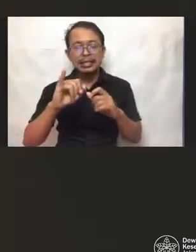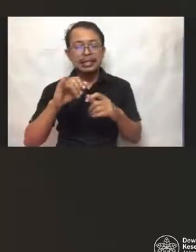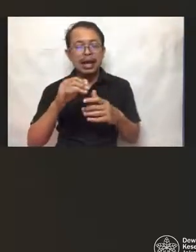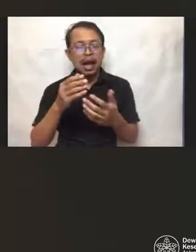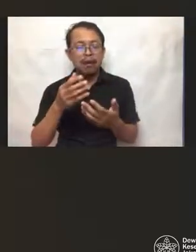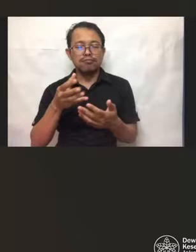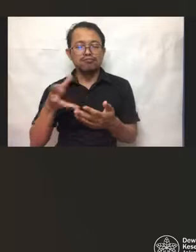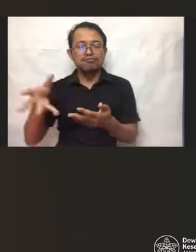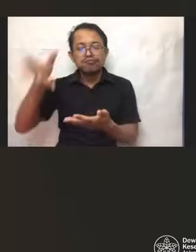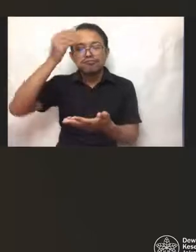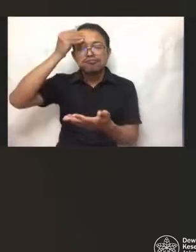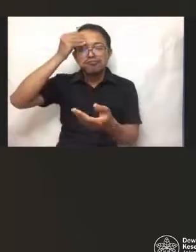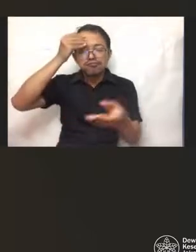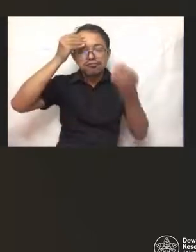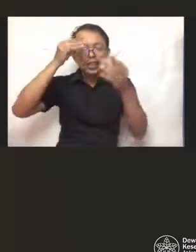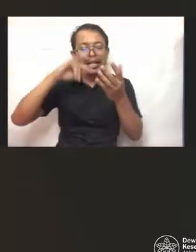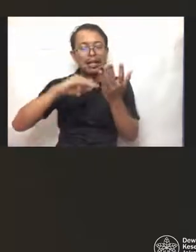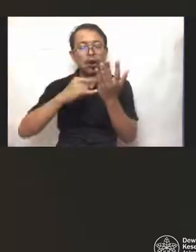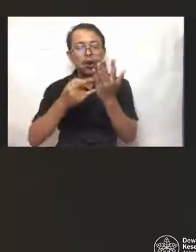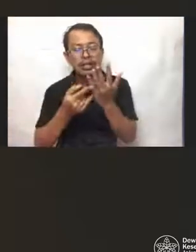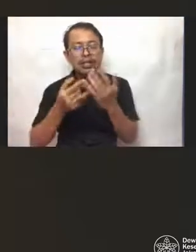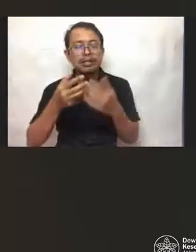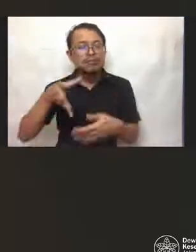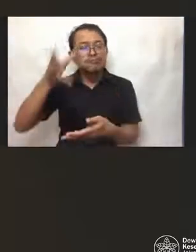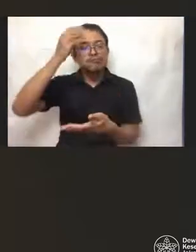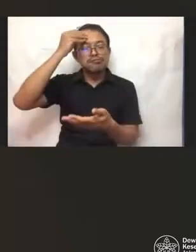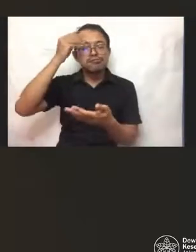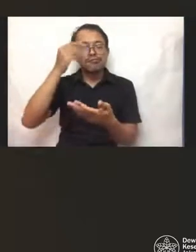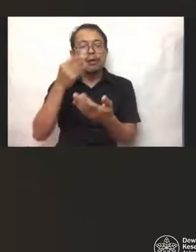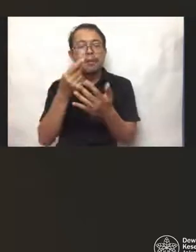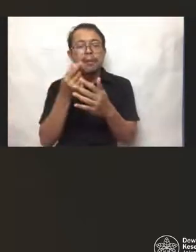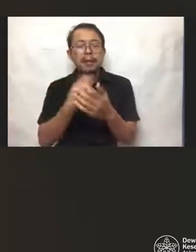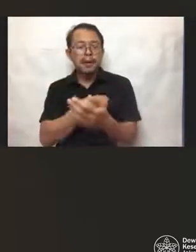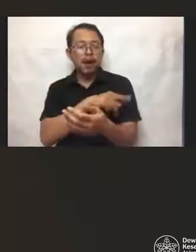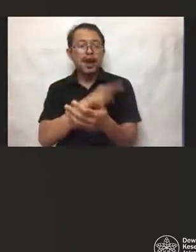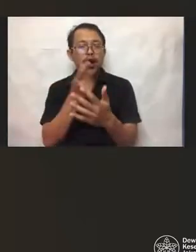ilmu pengetahuan, teknologi, dan juga kemampuan ekonomi.